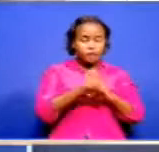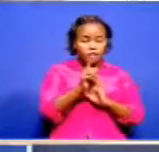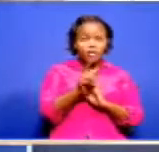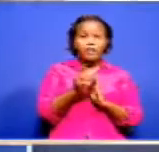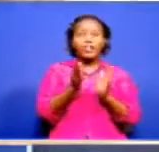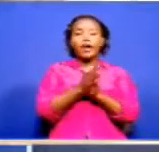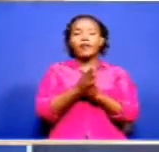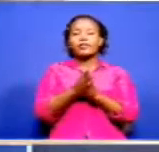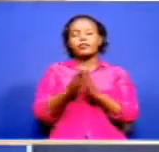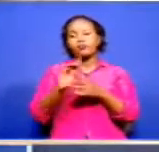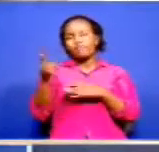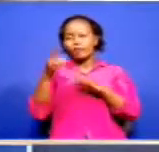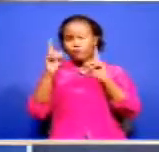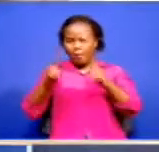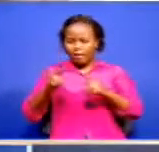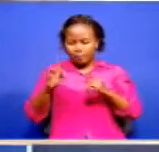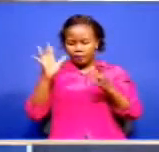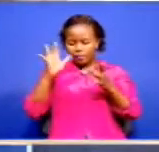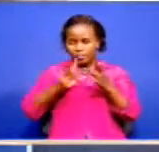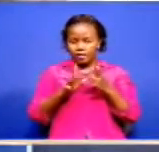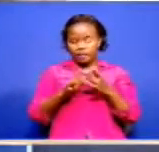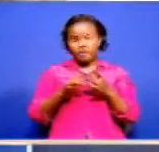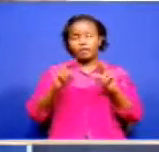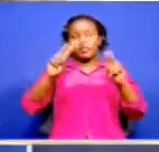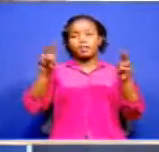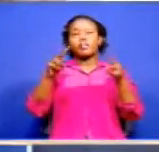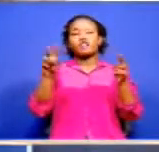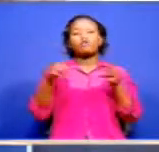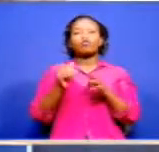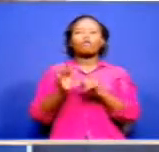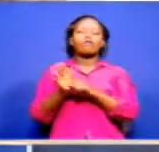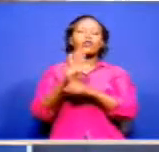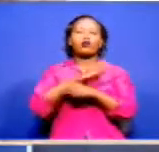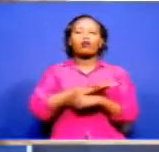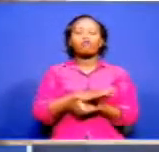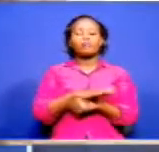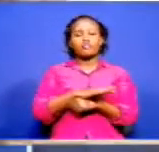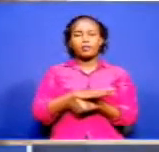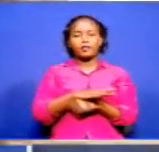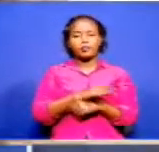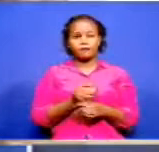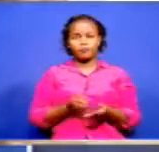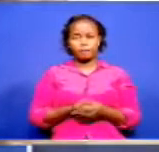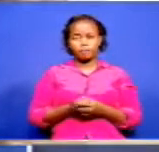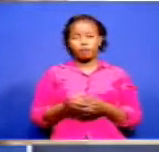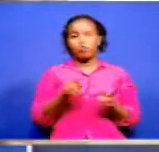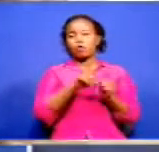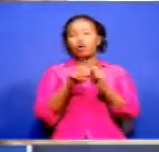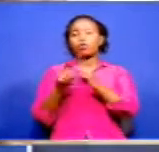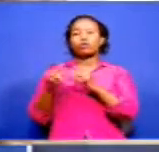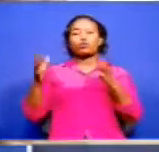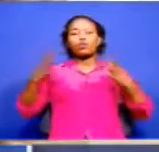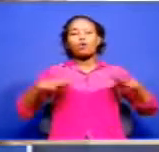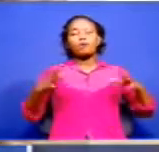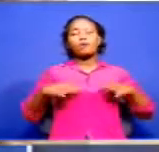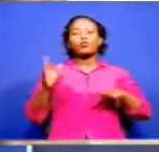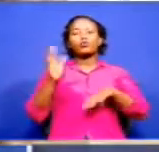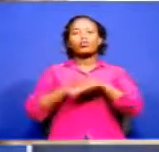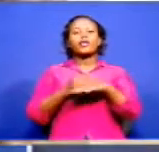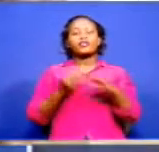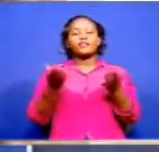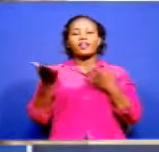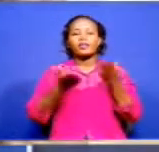na kuchekiwa kwenye mambo haya yaliyoingia ya COVID au corona. Watu wetu wapate huduma za